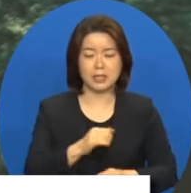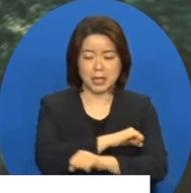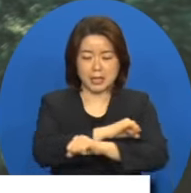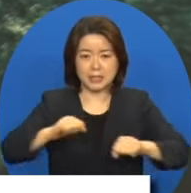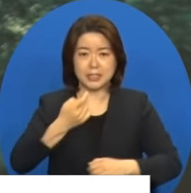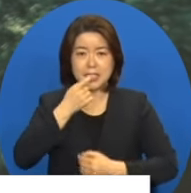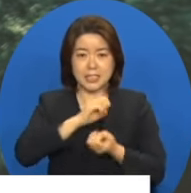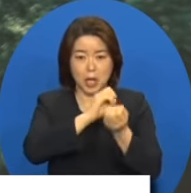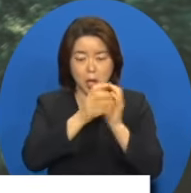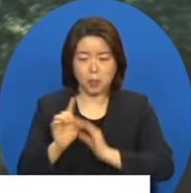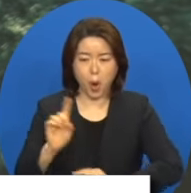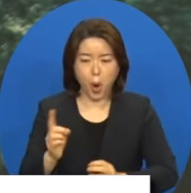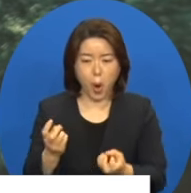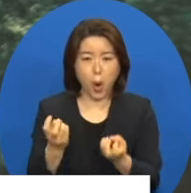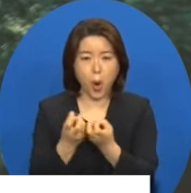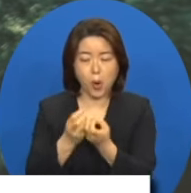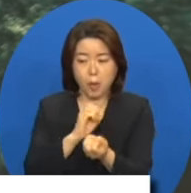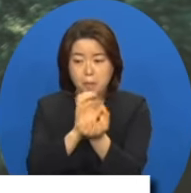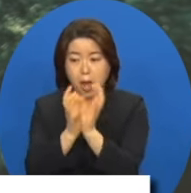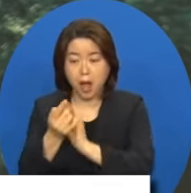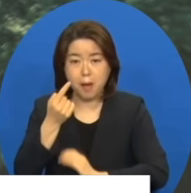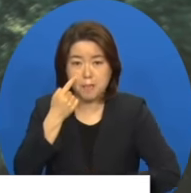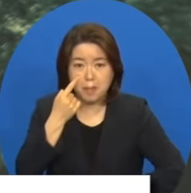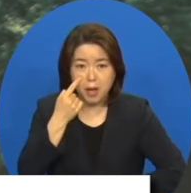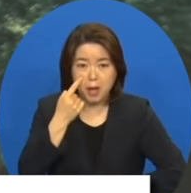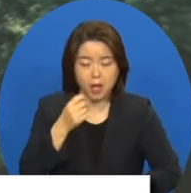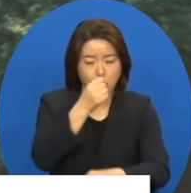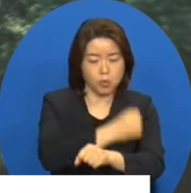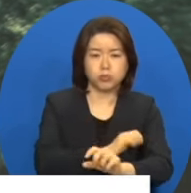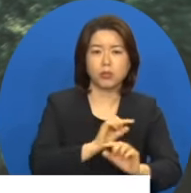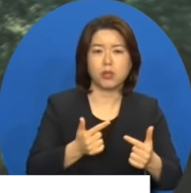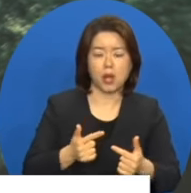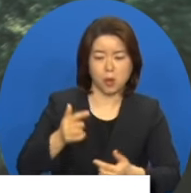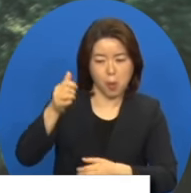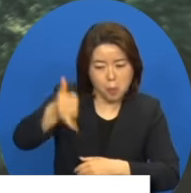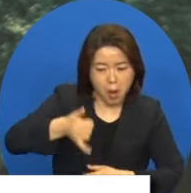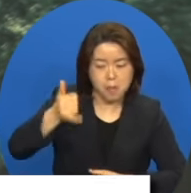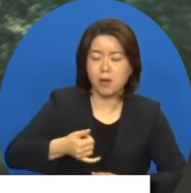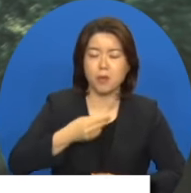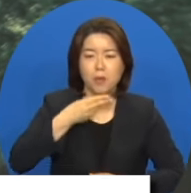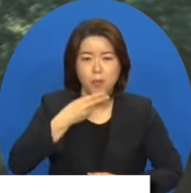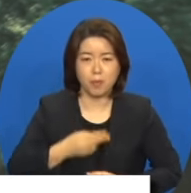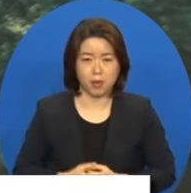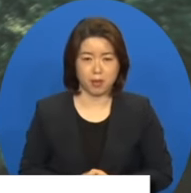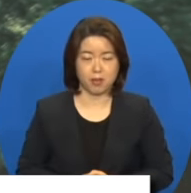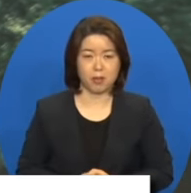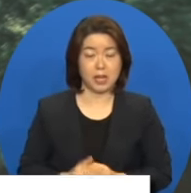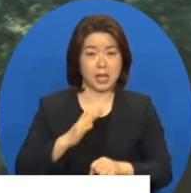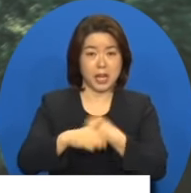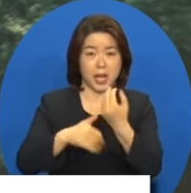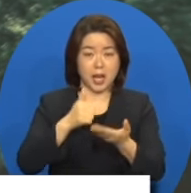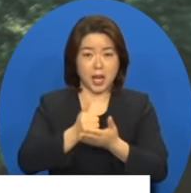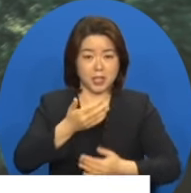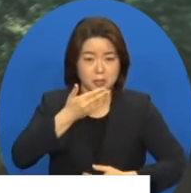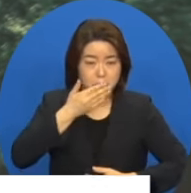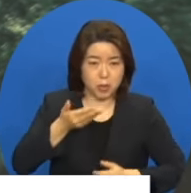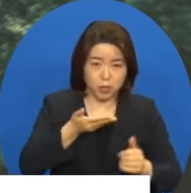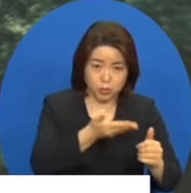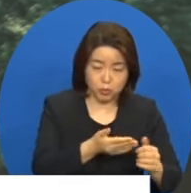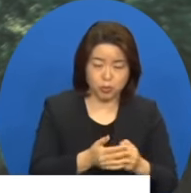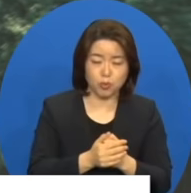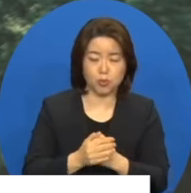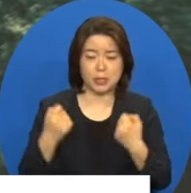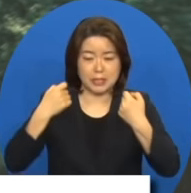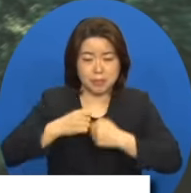백합화가 어떻게 자라는가 생각하여 보라. 수고도 아니하고 길쌈도 아니하느니라. 하나님이 먹이고 입히고